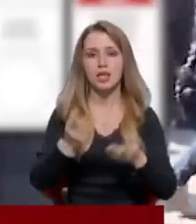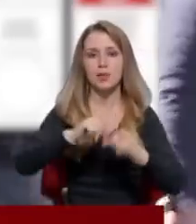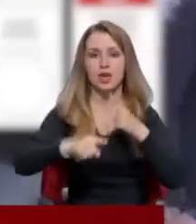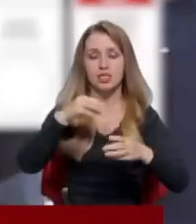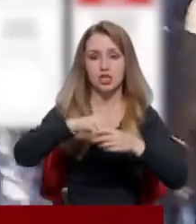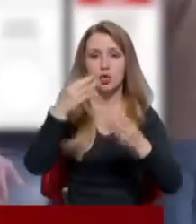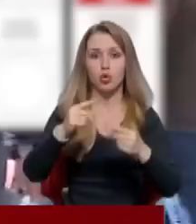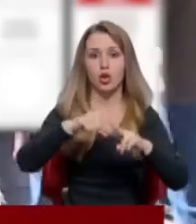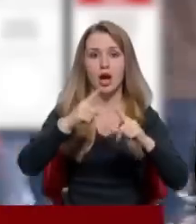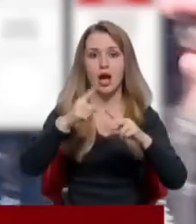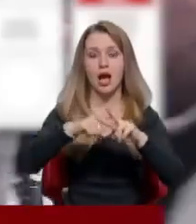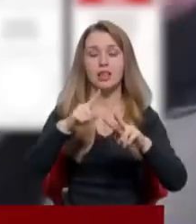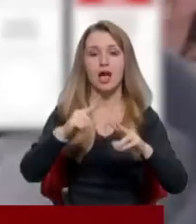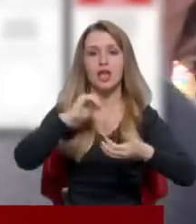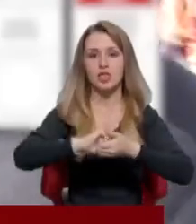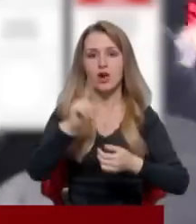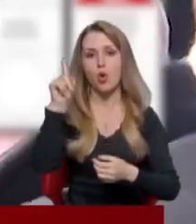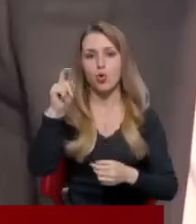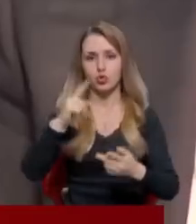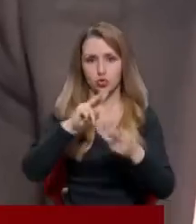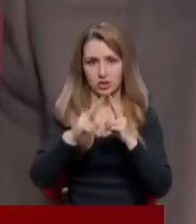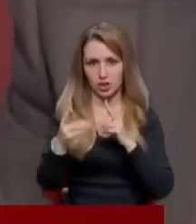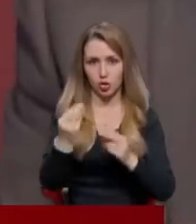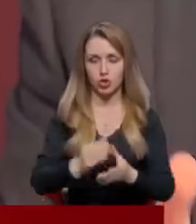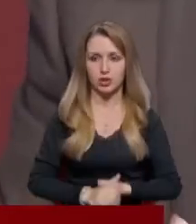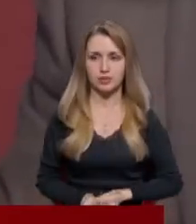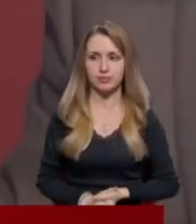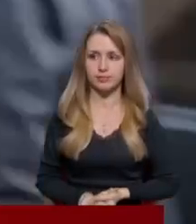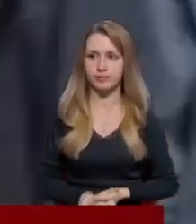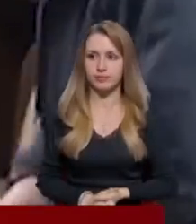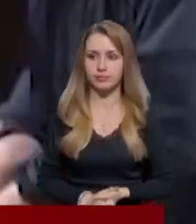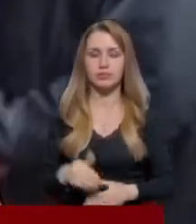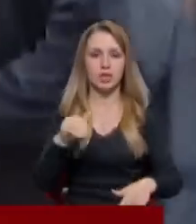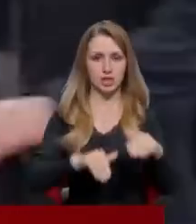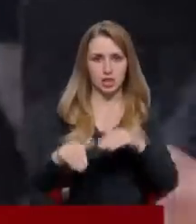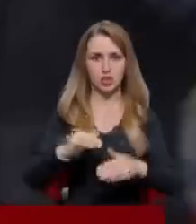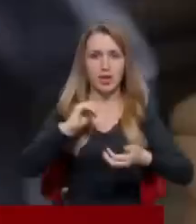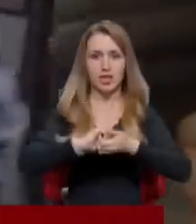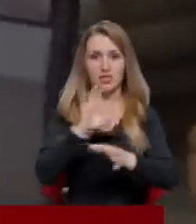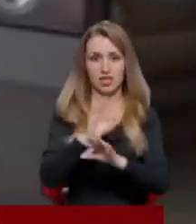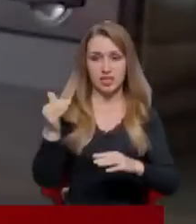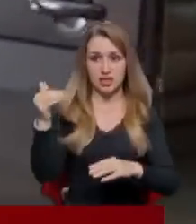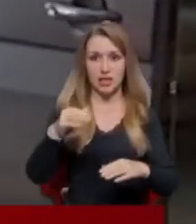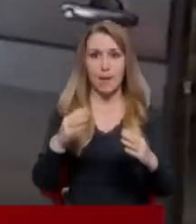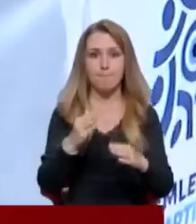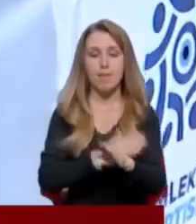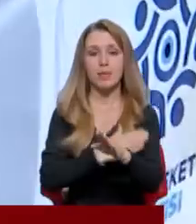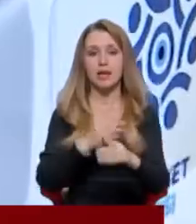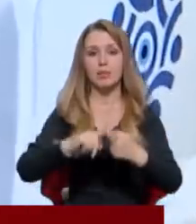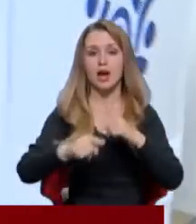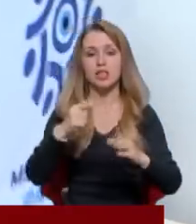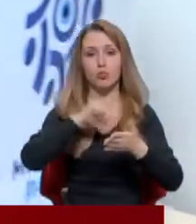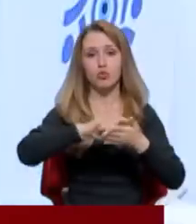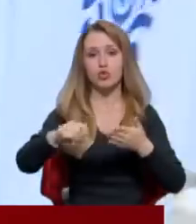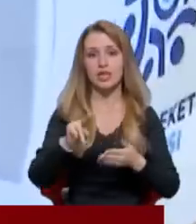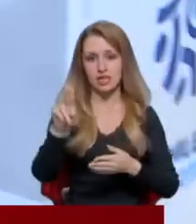yer aldığı Ata ittifakı ise 19 sırada Seçime ittifaksız giren memleket Partisi de Pusulada